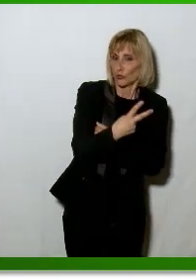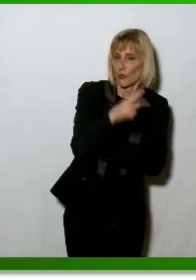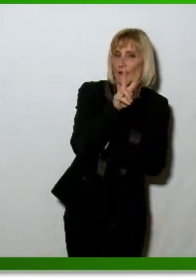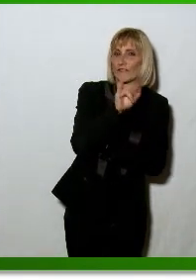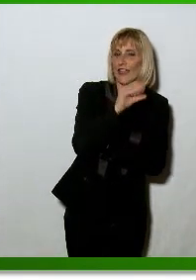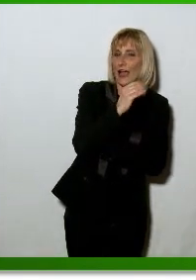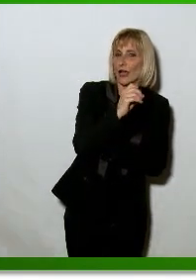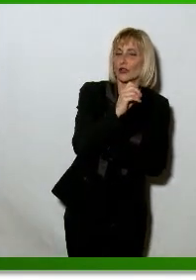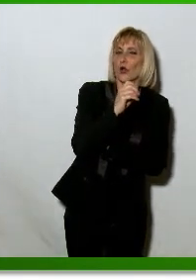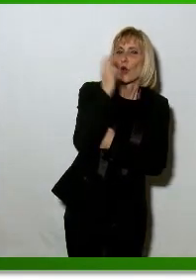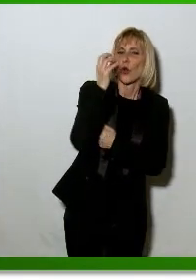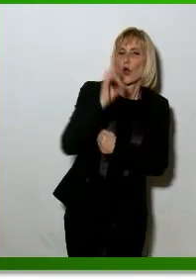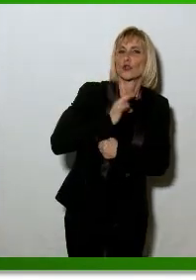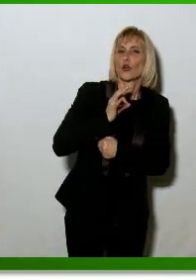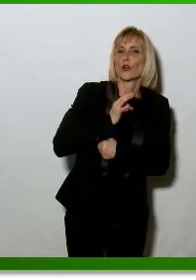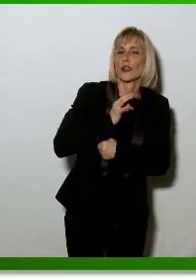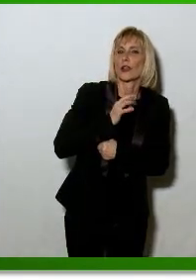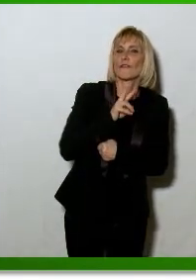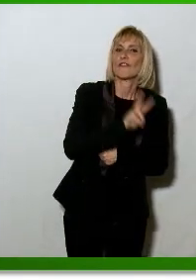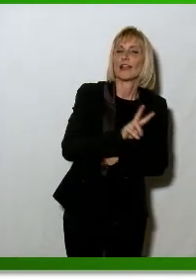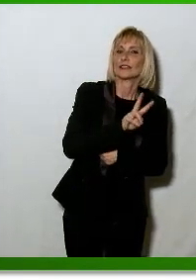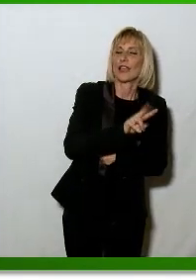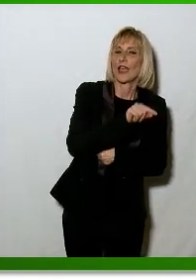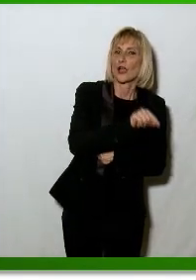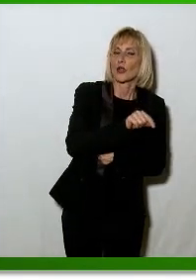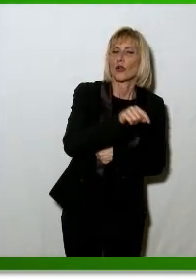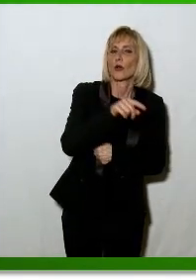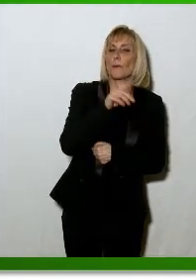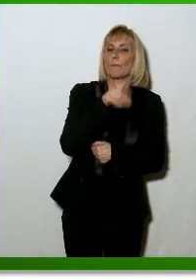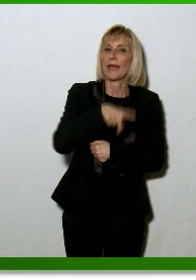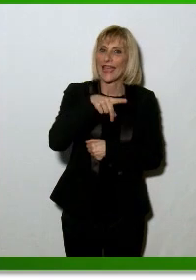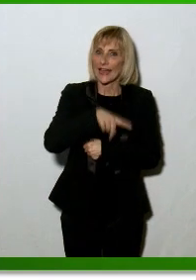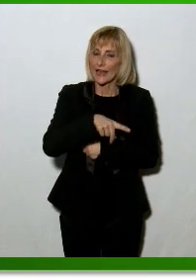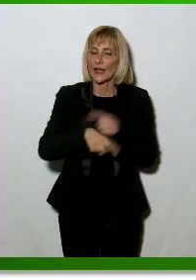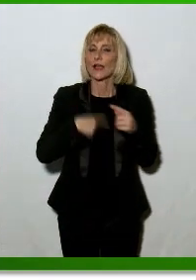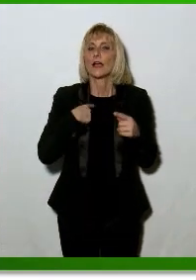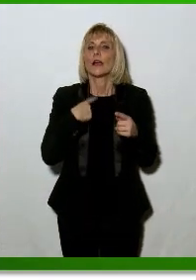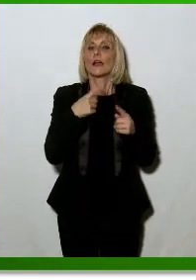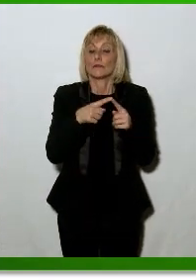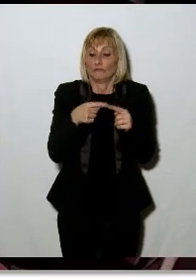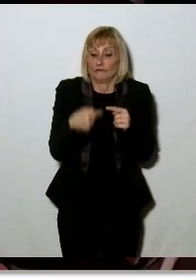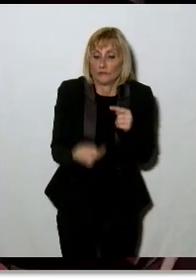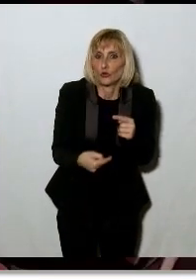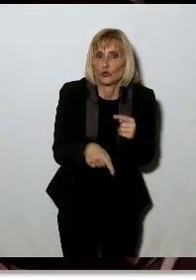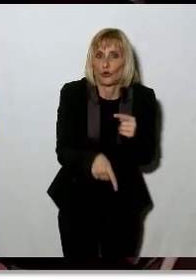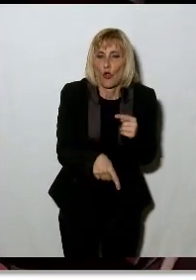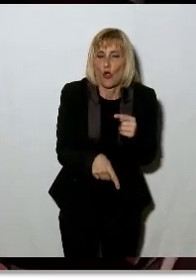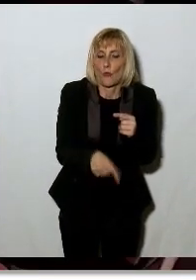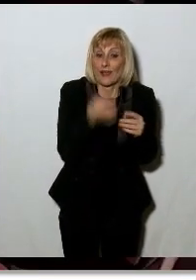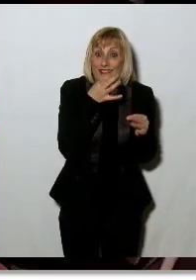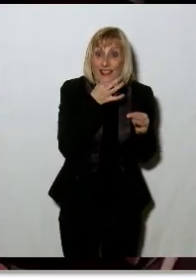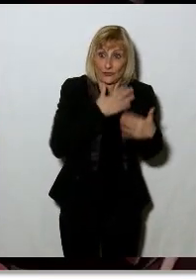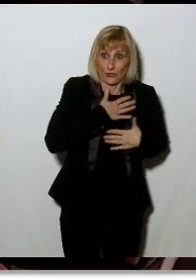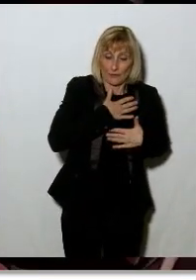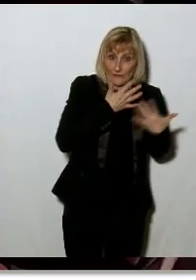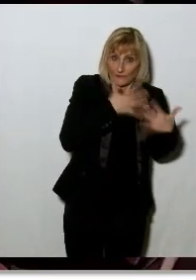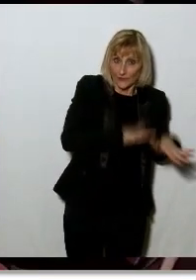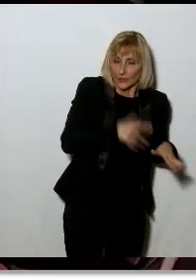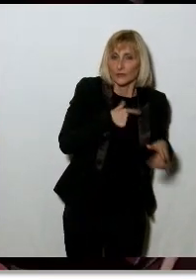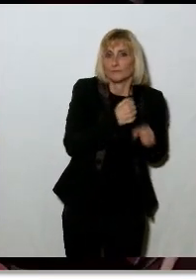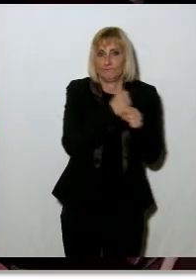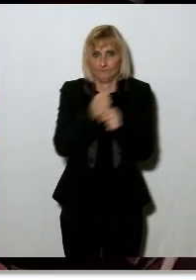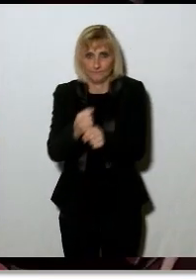vicario onorevole sindaco di Valdengo Roberto Pella che proprio nella sessione subito successiva a questa mia relazione